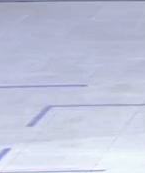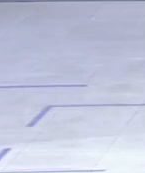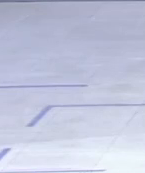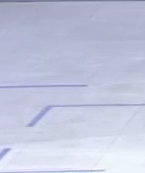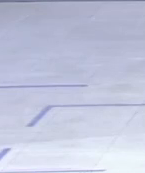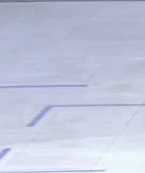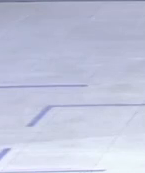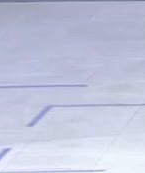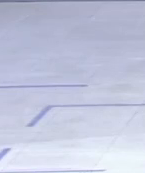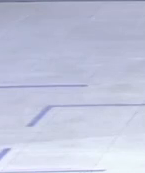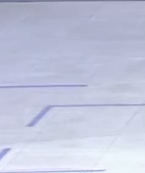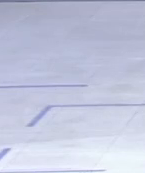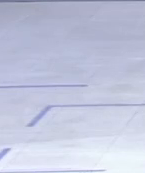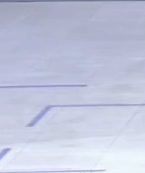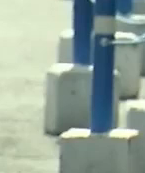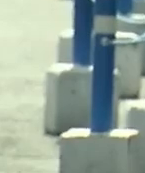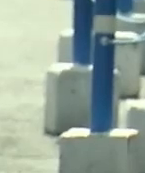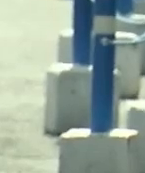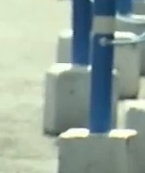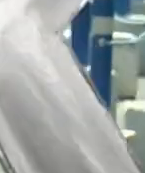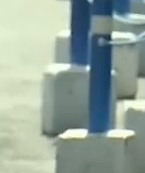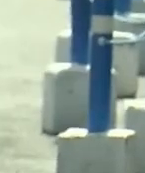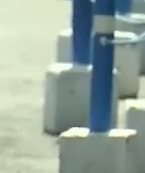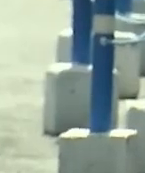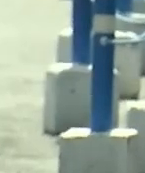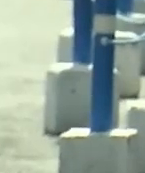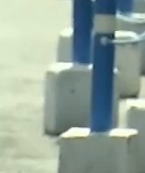laboratorio. Saksi, si Lea Alves.